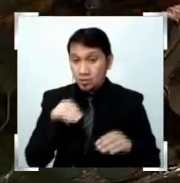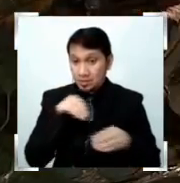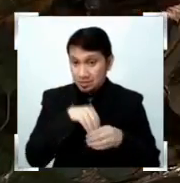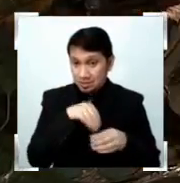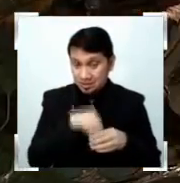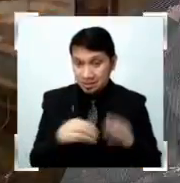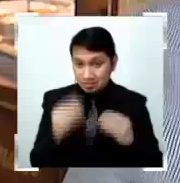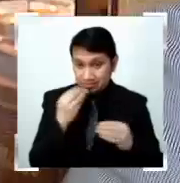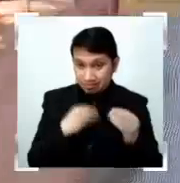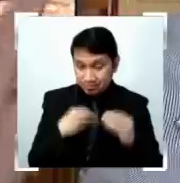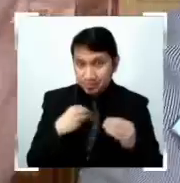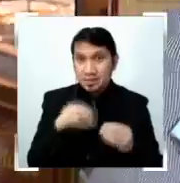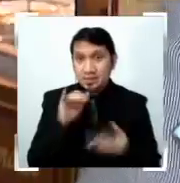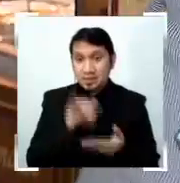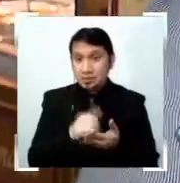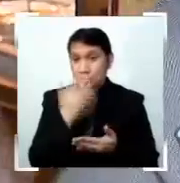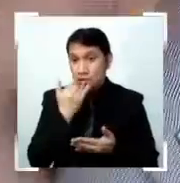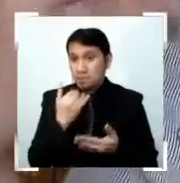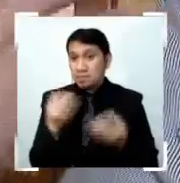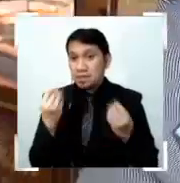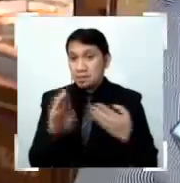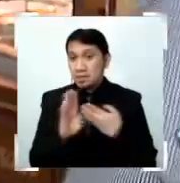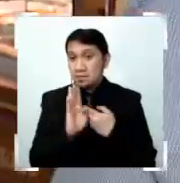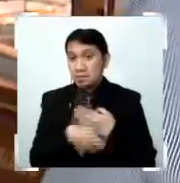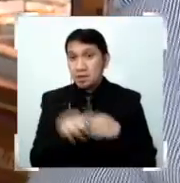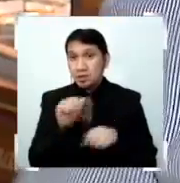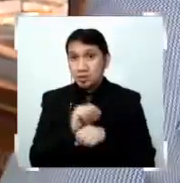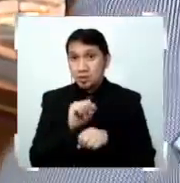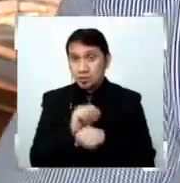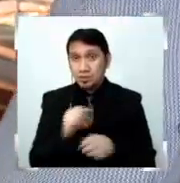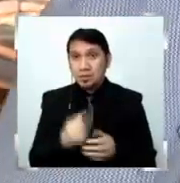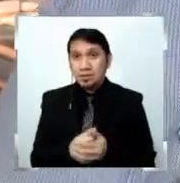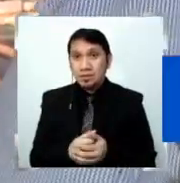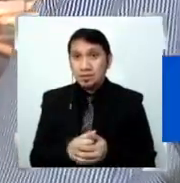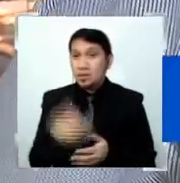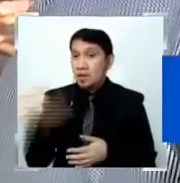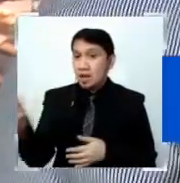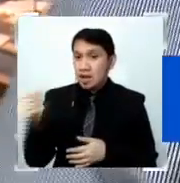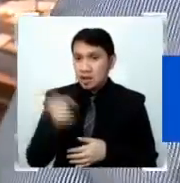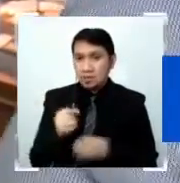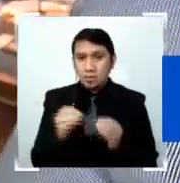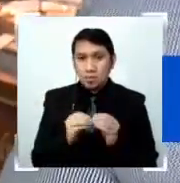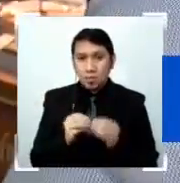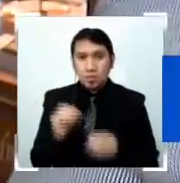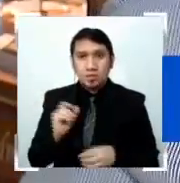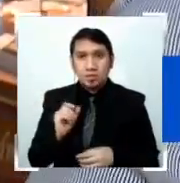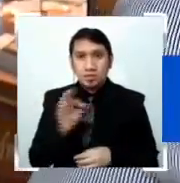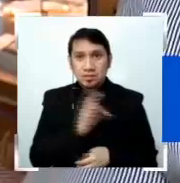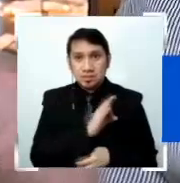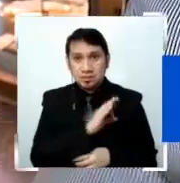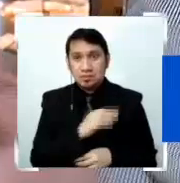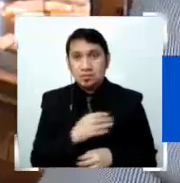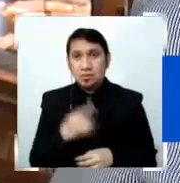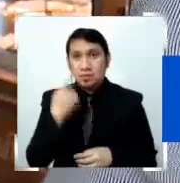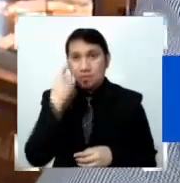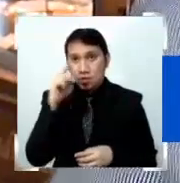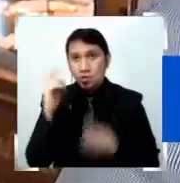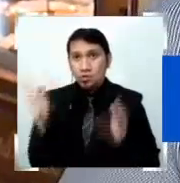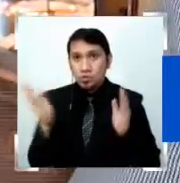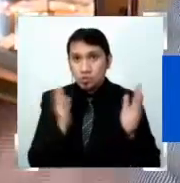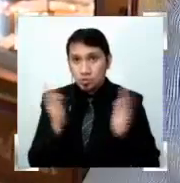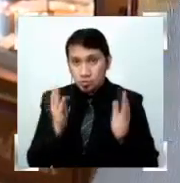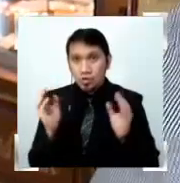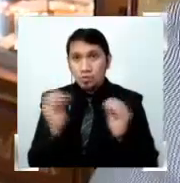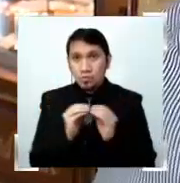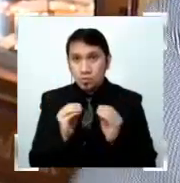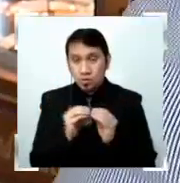rin ang back to work. Magkakaroon din kami ng increase of manpower para po makapag-serve po ng mas maayos po sa